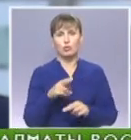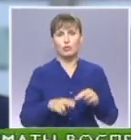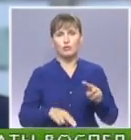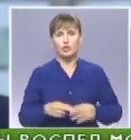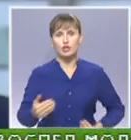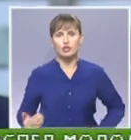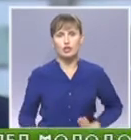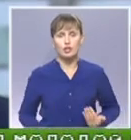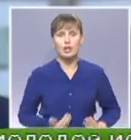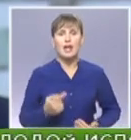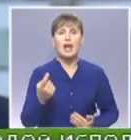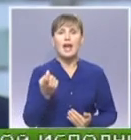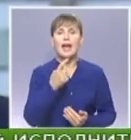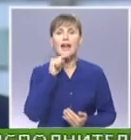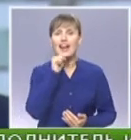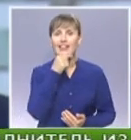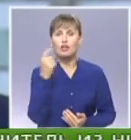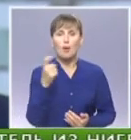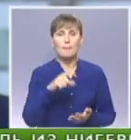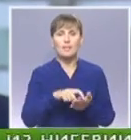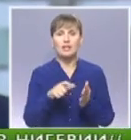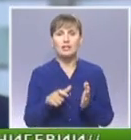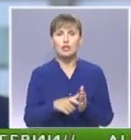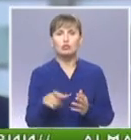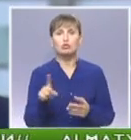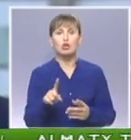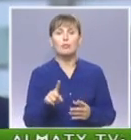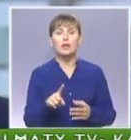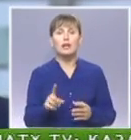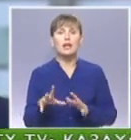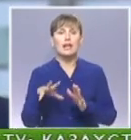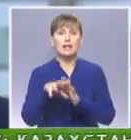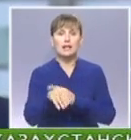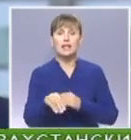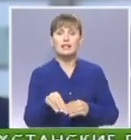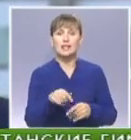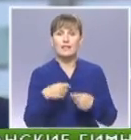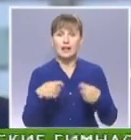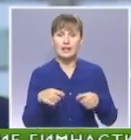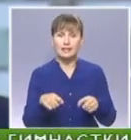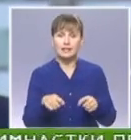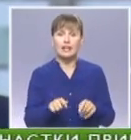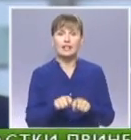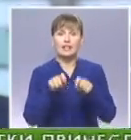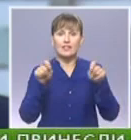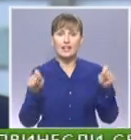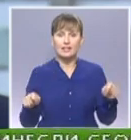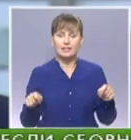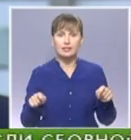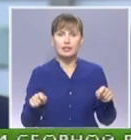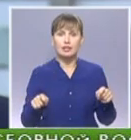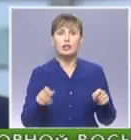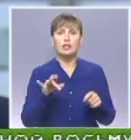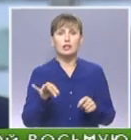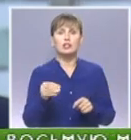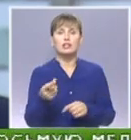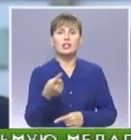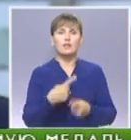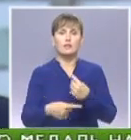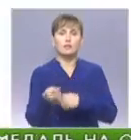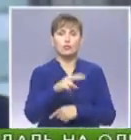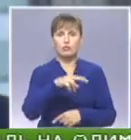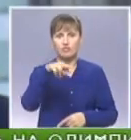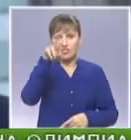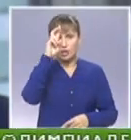жилье эконом-класса для того, чтобы его реализовать. И деньги, которые потрачены на строительство этих домов, вернут в городскую